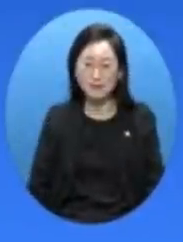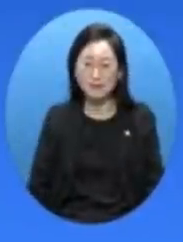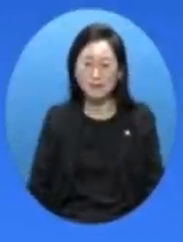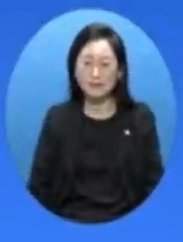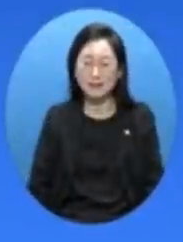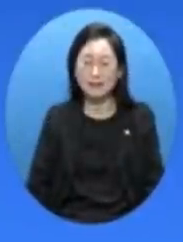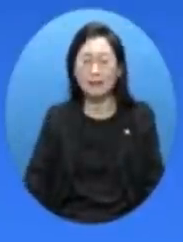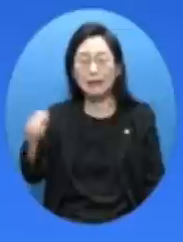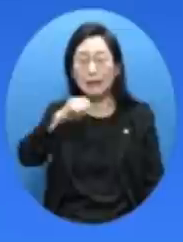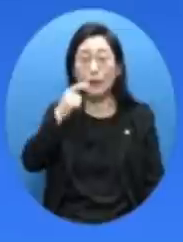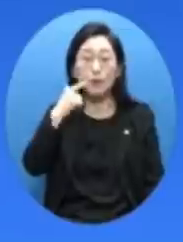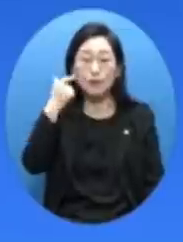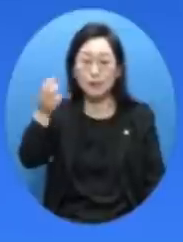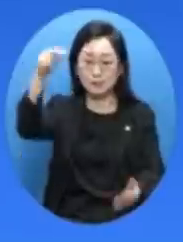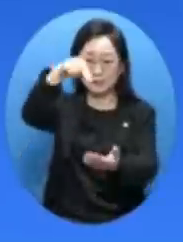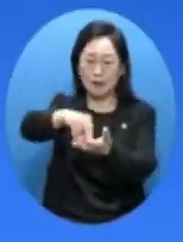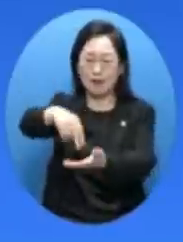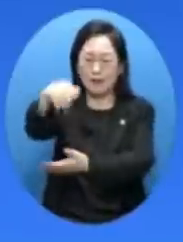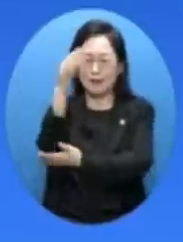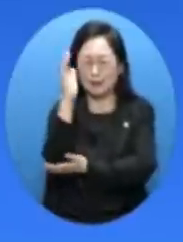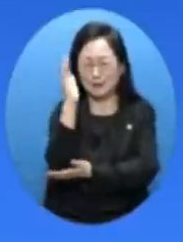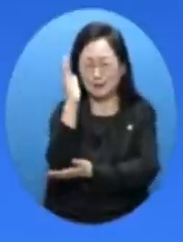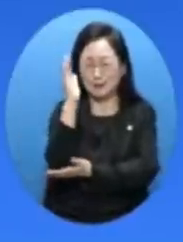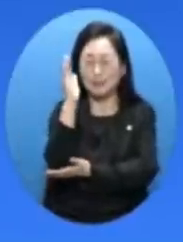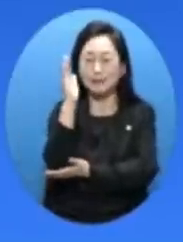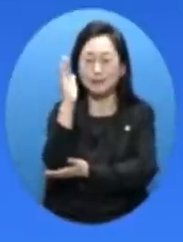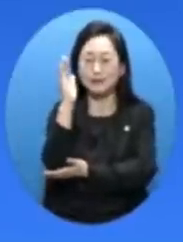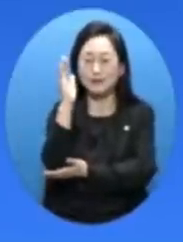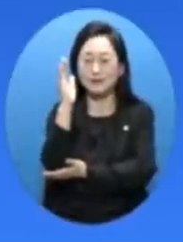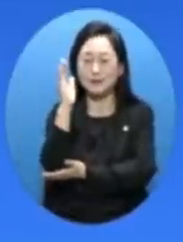그런데 목사님 딱 올라가셔서 설교 말씀을 하시는데